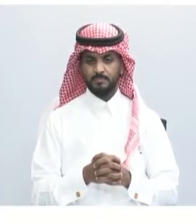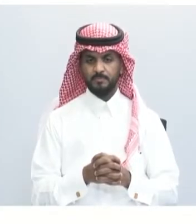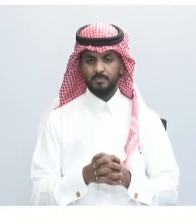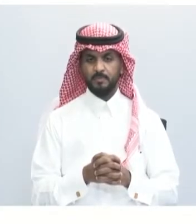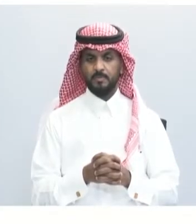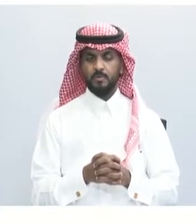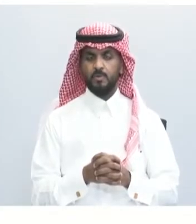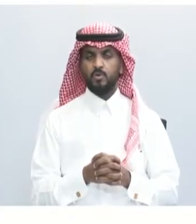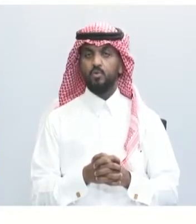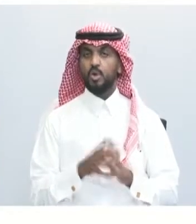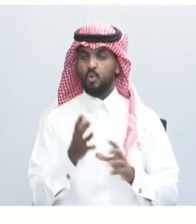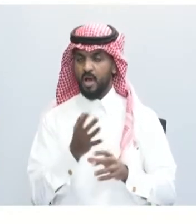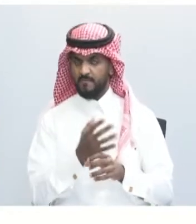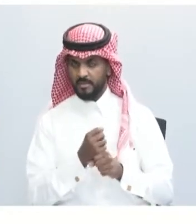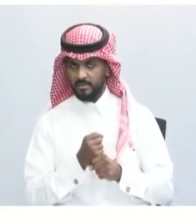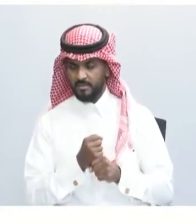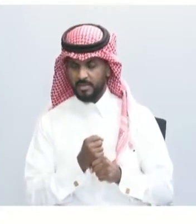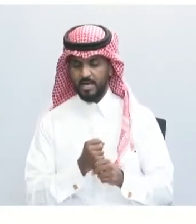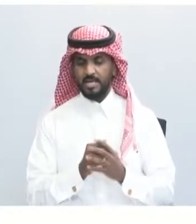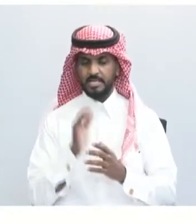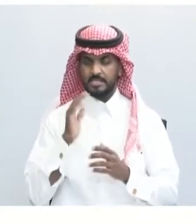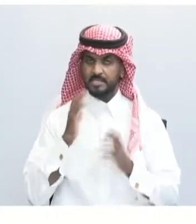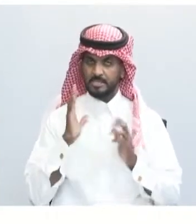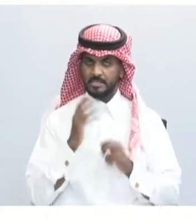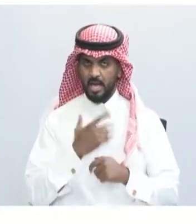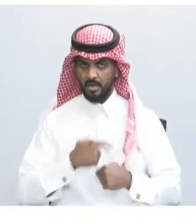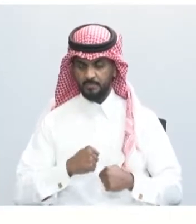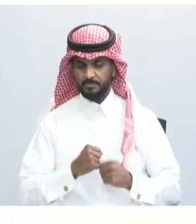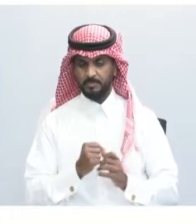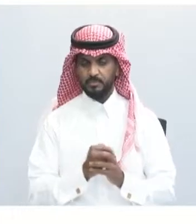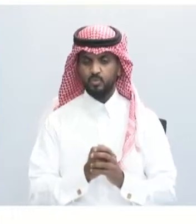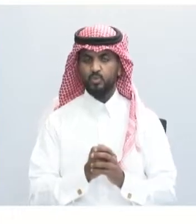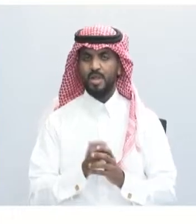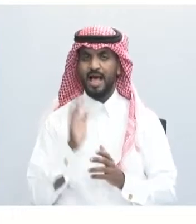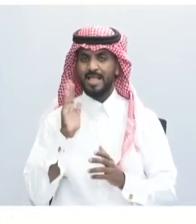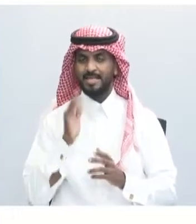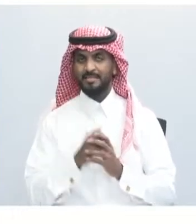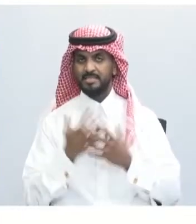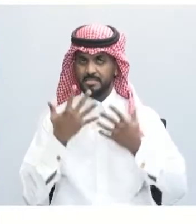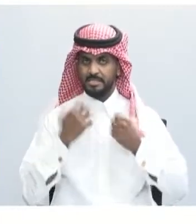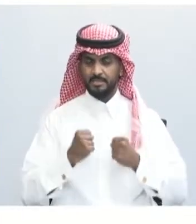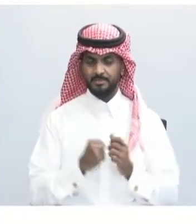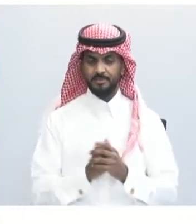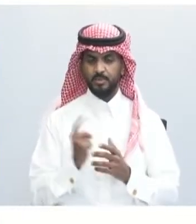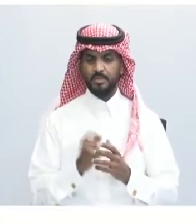لكي نحافظ على صحتنا لابد من اتباع عادات صحيه وهي